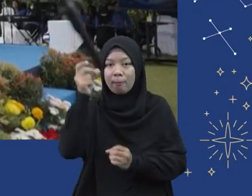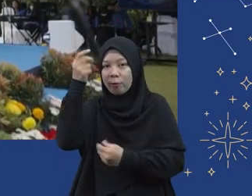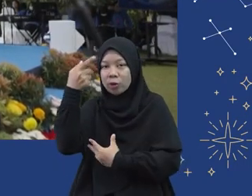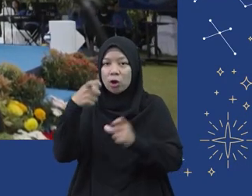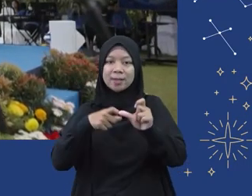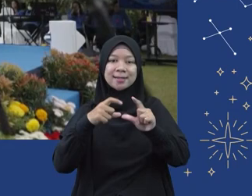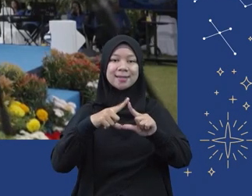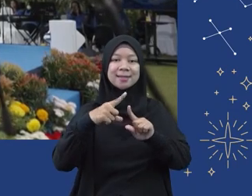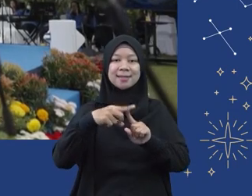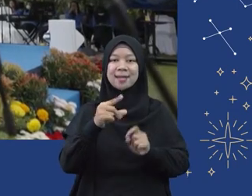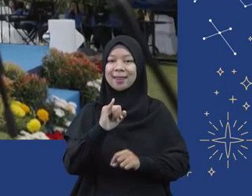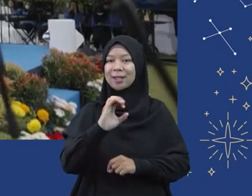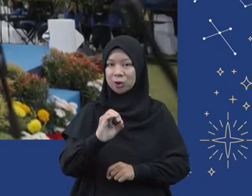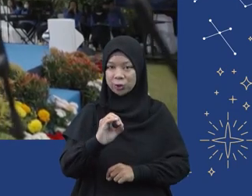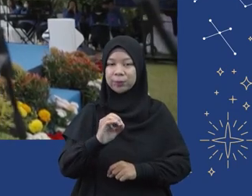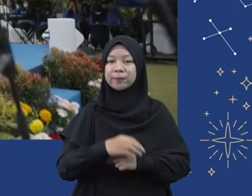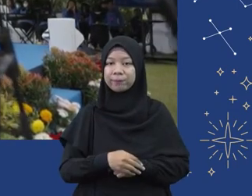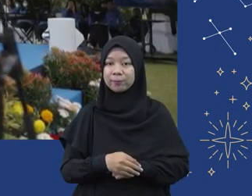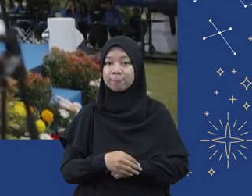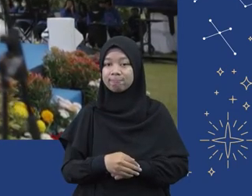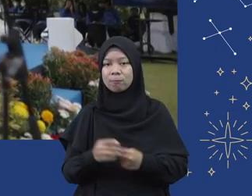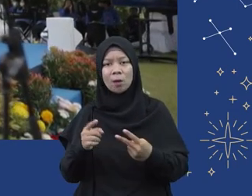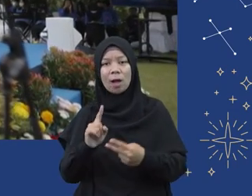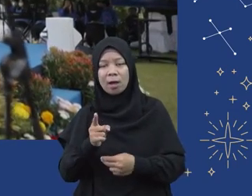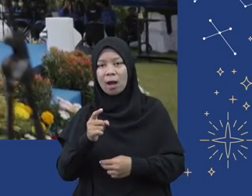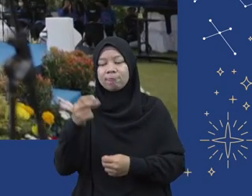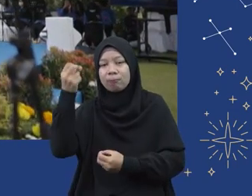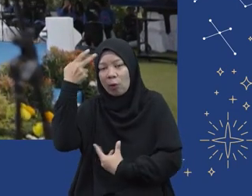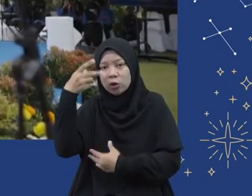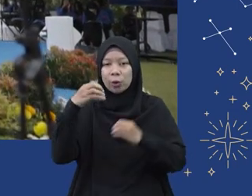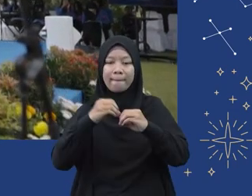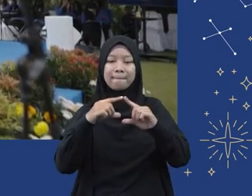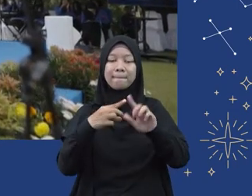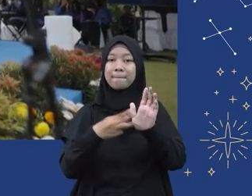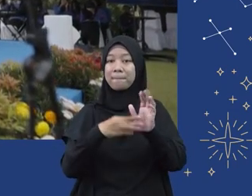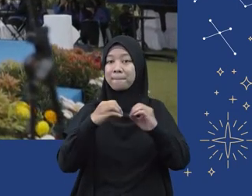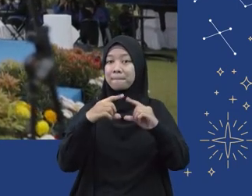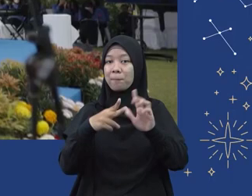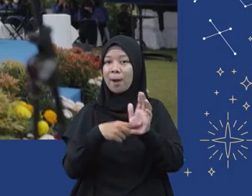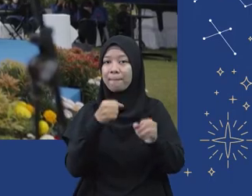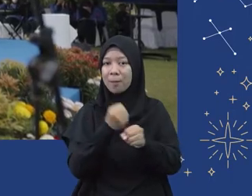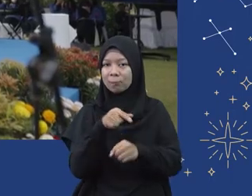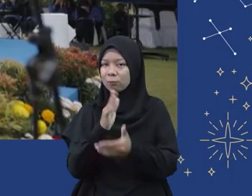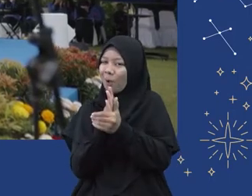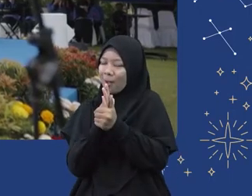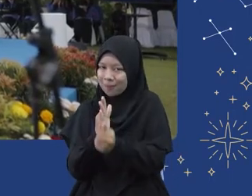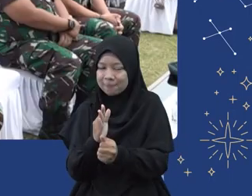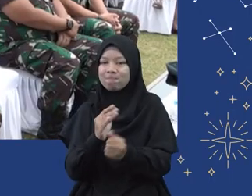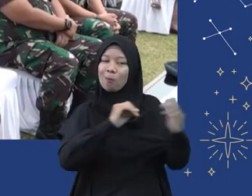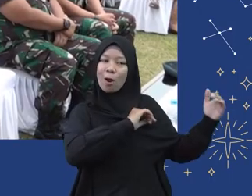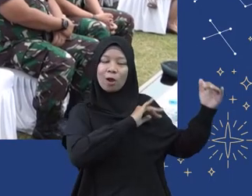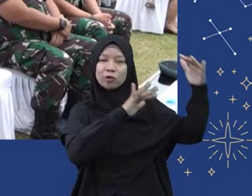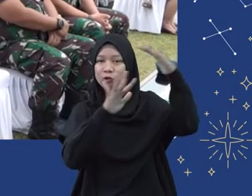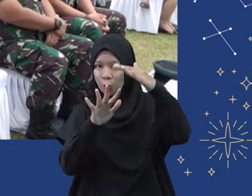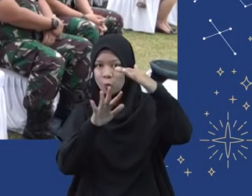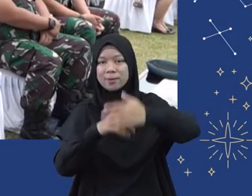sama kita Bambang Hidayat Siapa yang tidak kenal beliau di bidang astronomi ini tadi pak gubernur